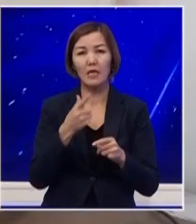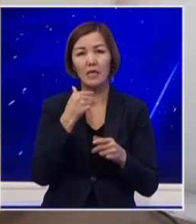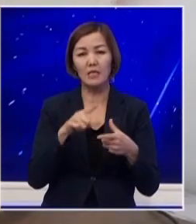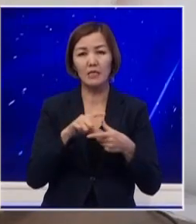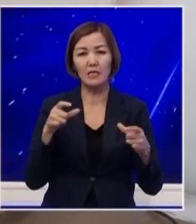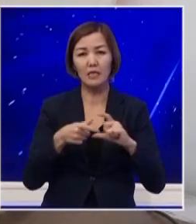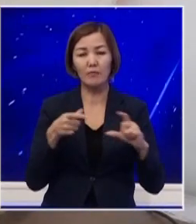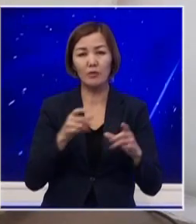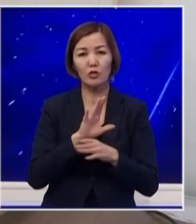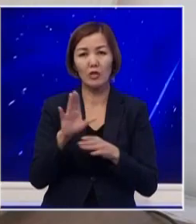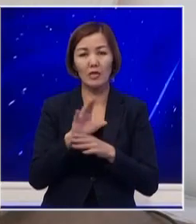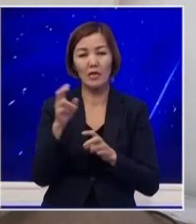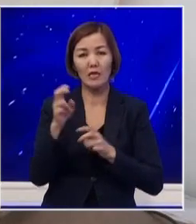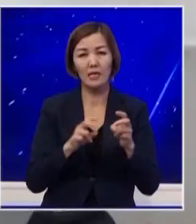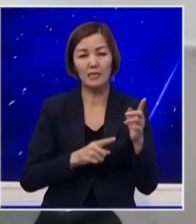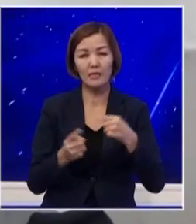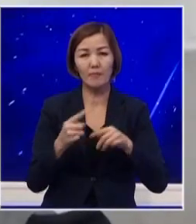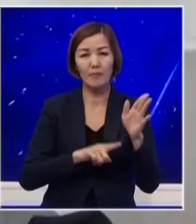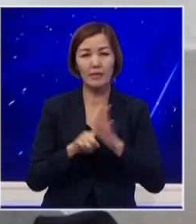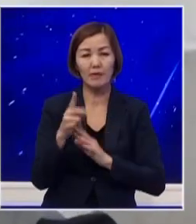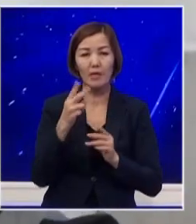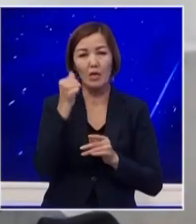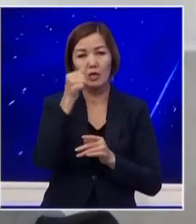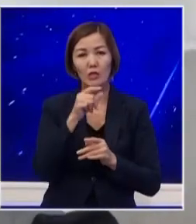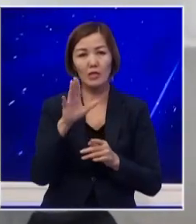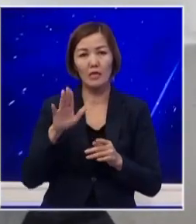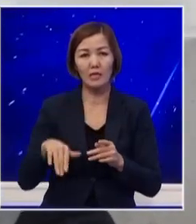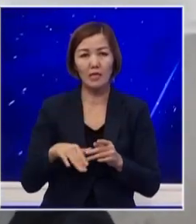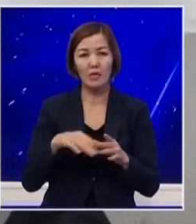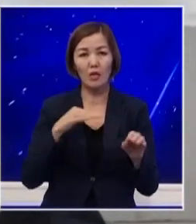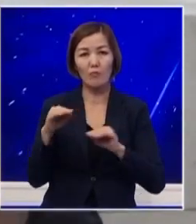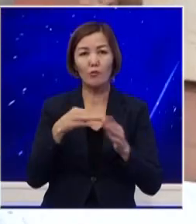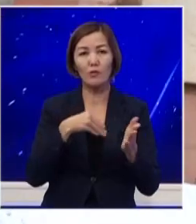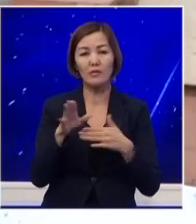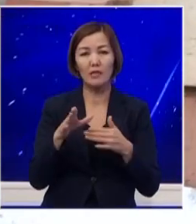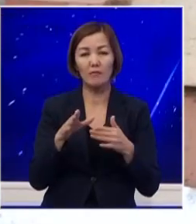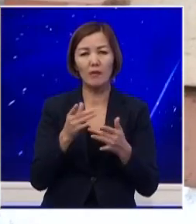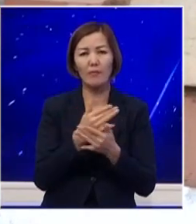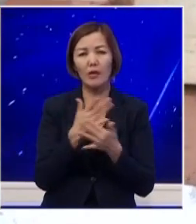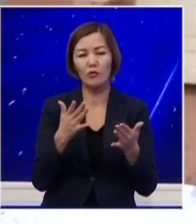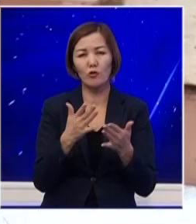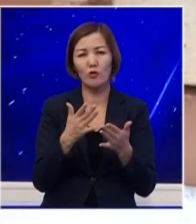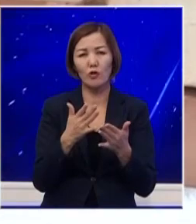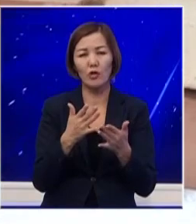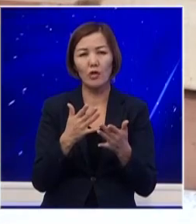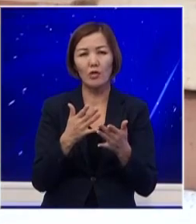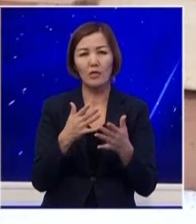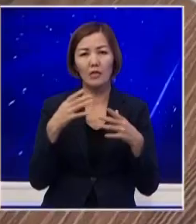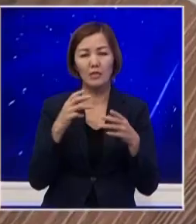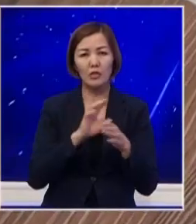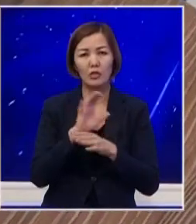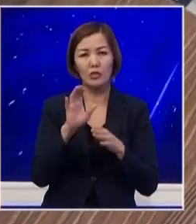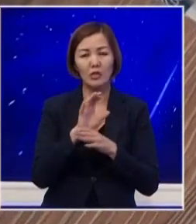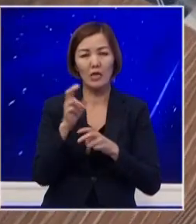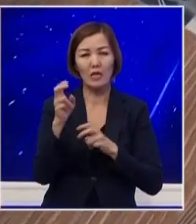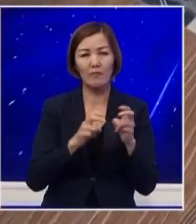шығарумен айналысқан. Кәсіп бастап 2 жылдан соң құрал жабдықтар сатып алып, өнім түрлерін өндіруді көбейткен. Кейіннен